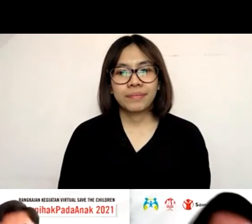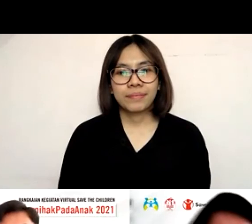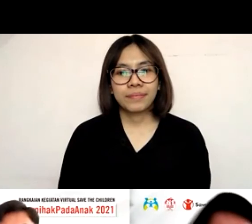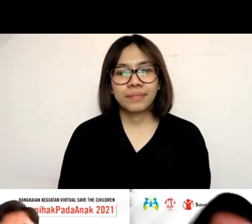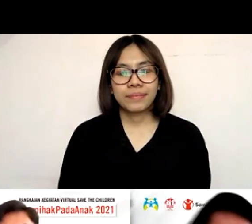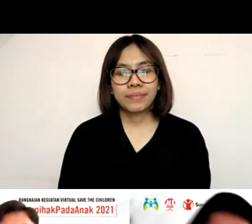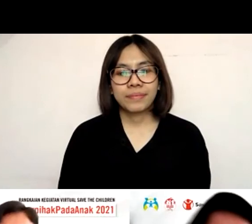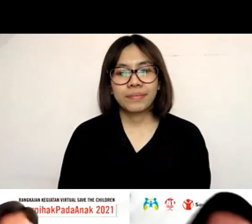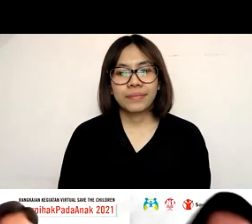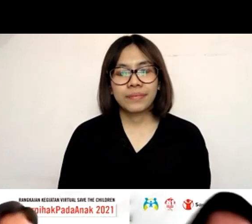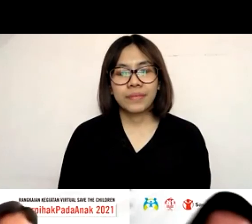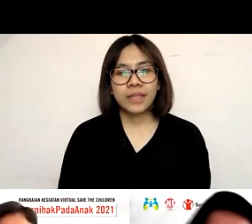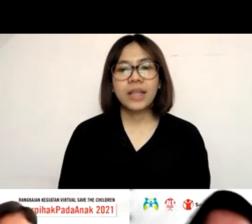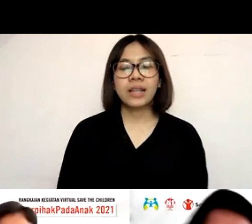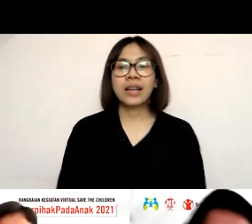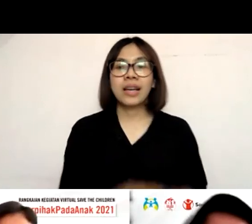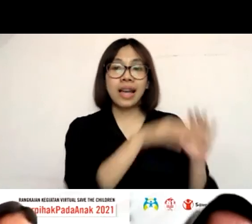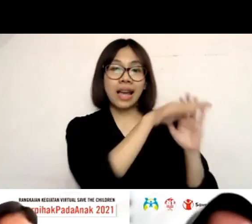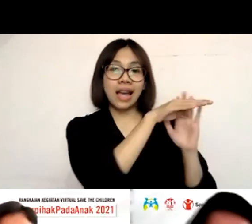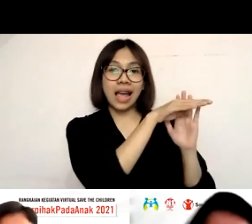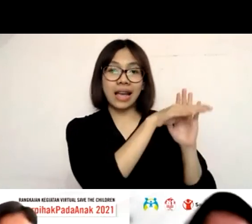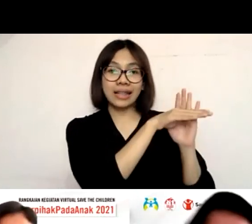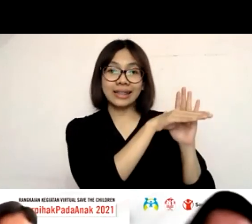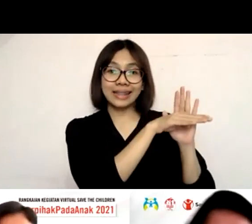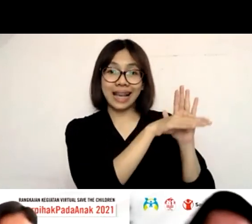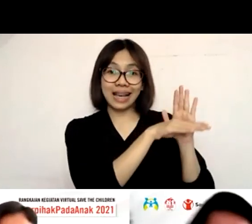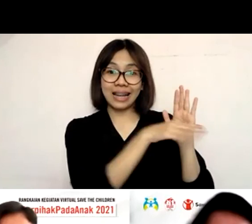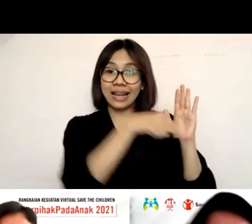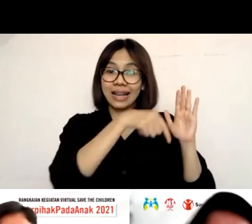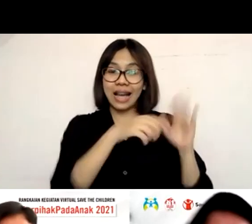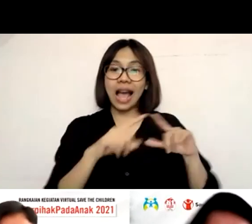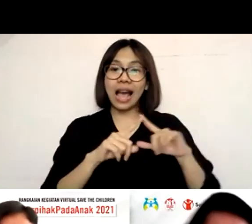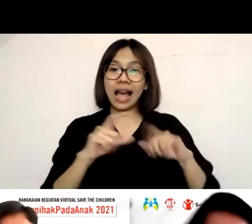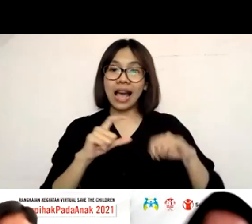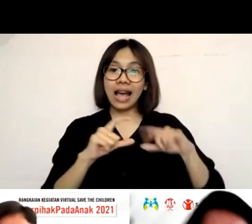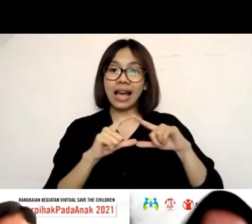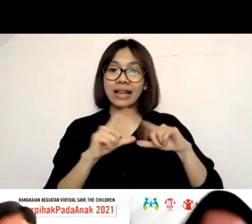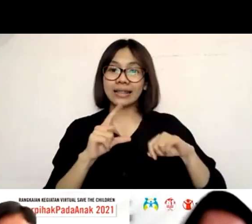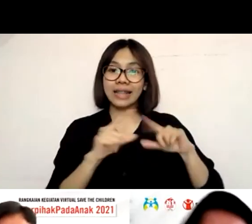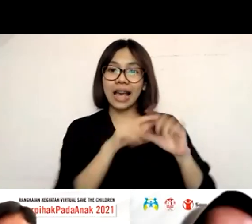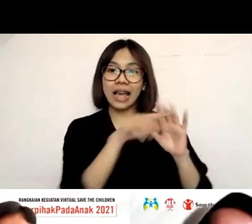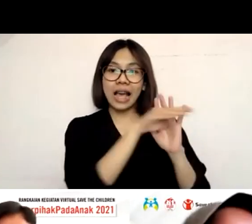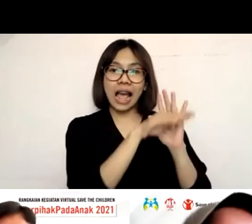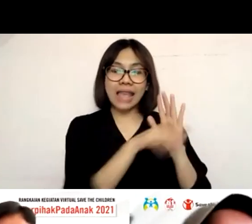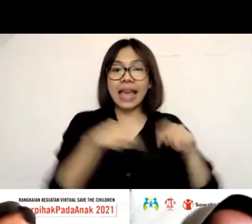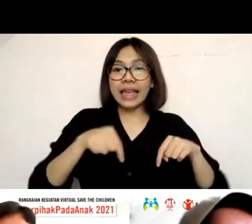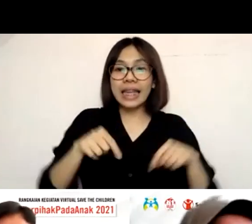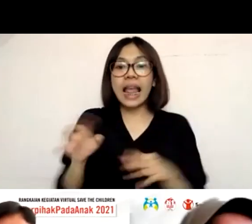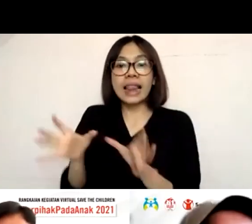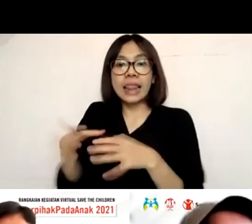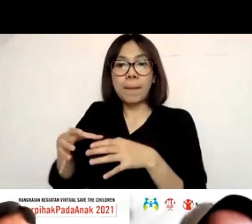acara ini saya berharap inisiasinya dari Save the Children ini nanti berlanjut